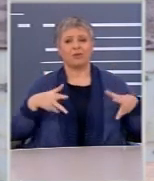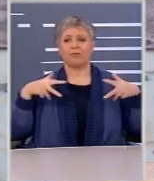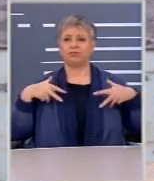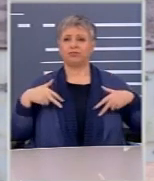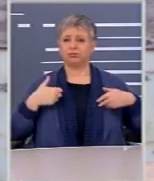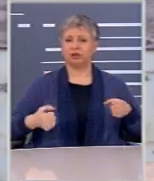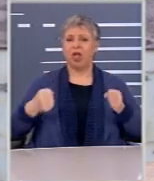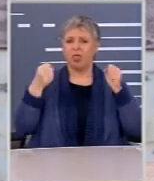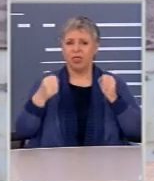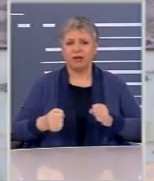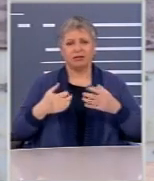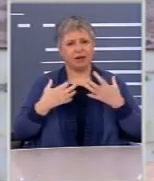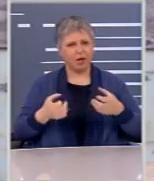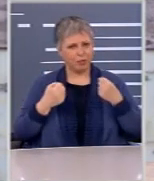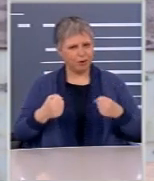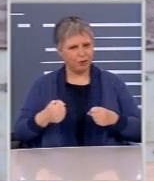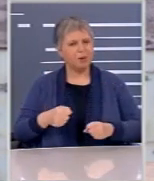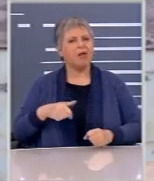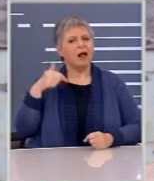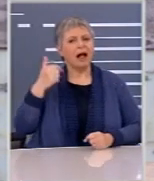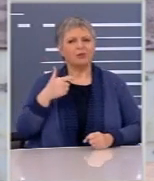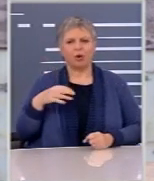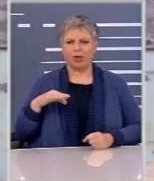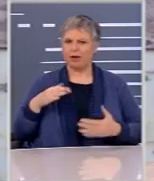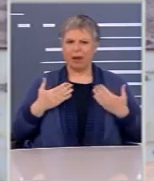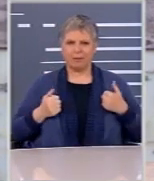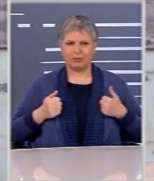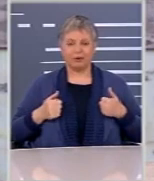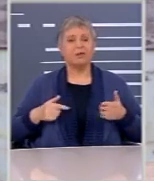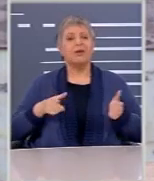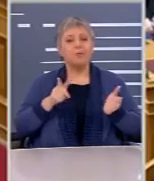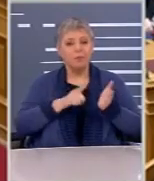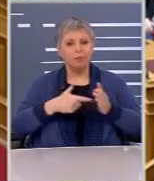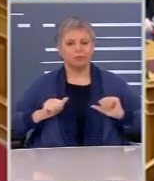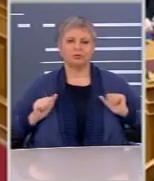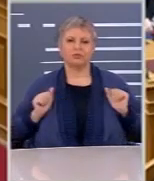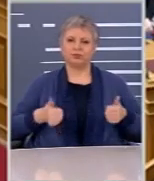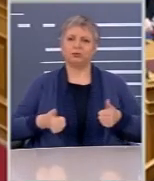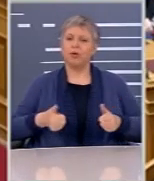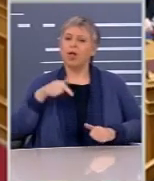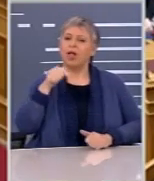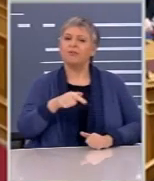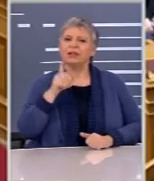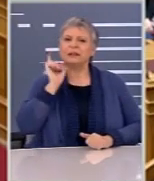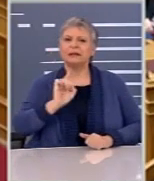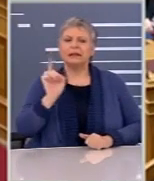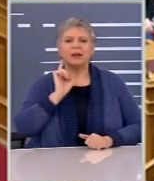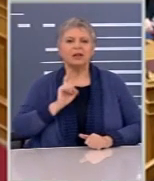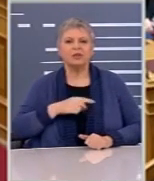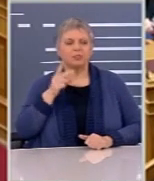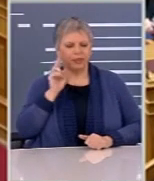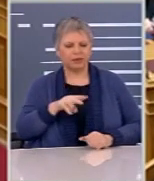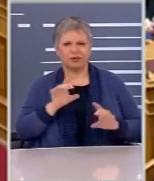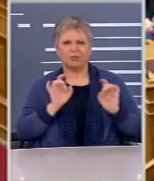να χρησιμοποιήσουμε αυτή τη δύναμη για να μιλήσουμε για εκείνες τις γυναίκες, τις αόρατες, τις